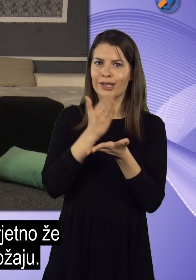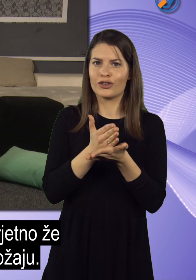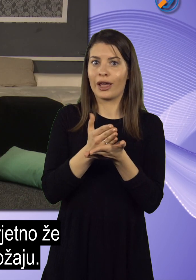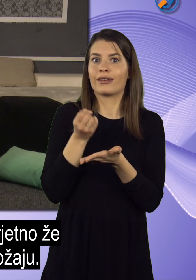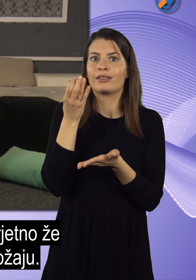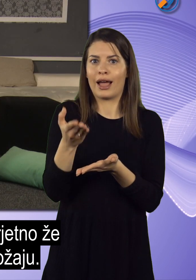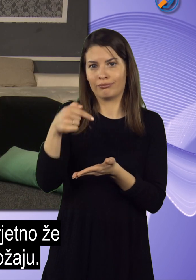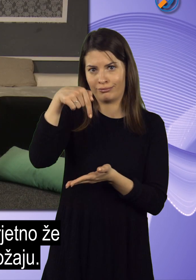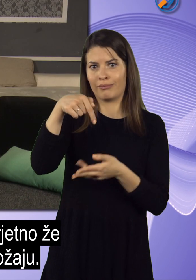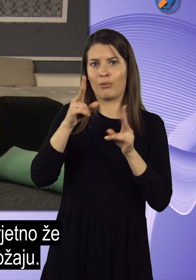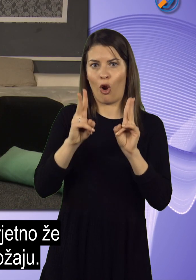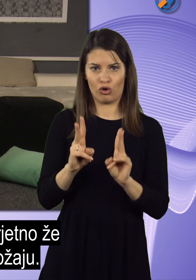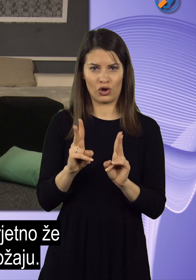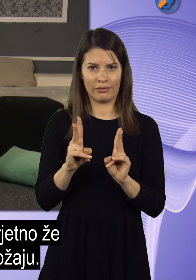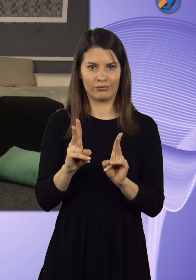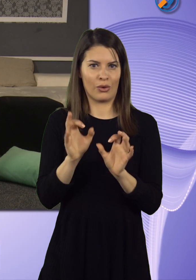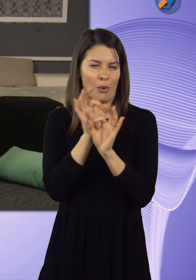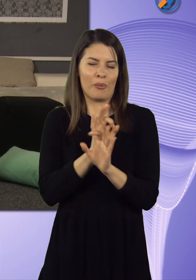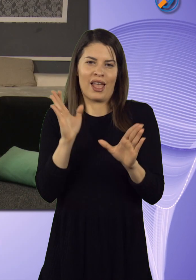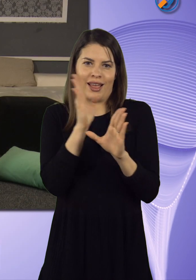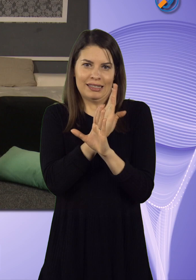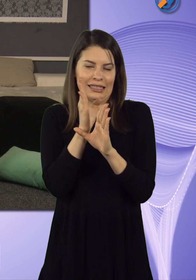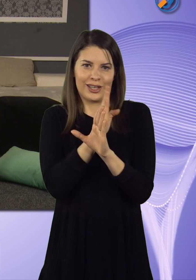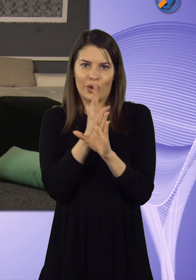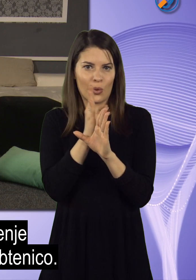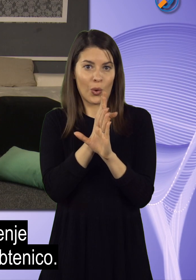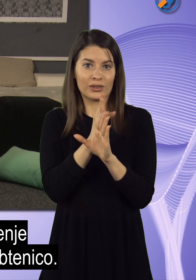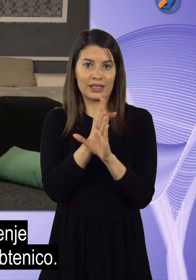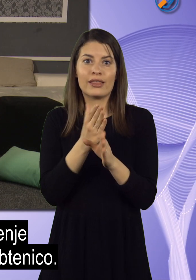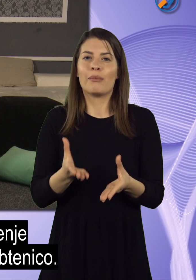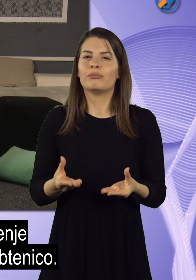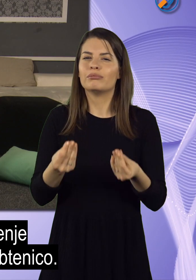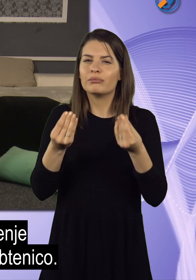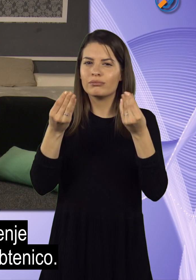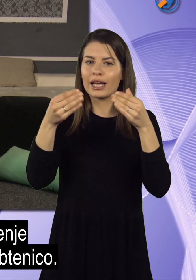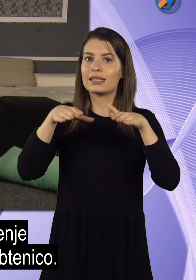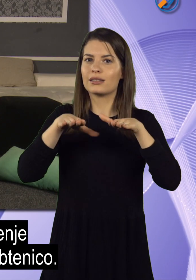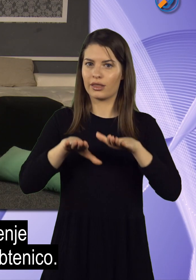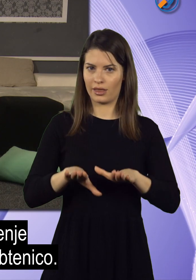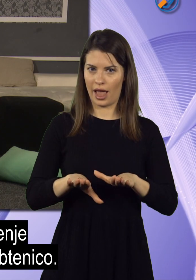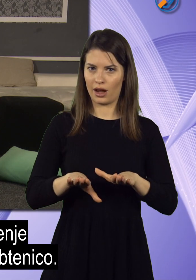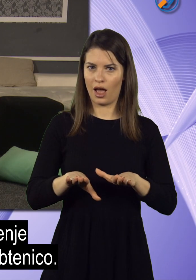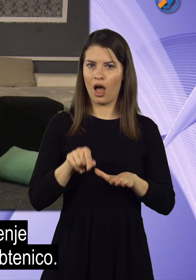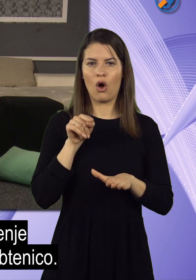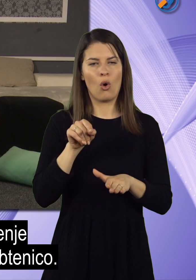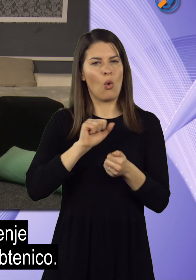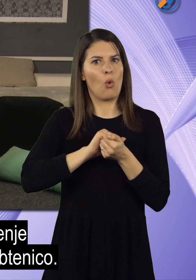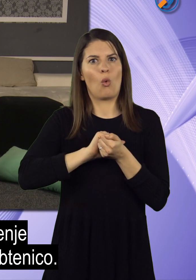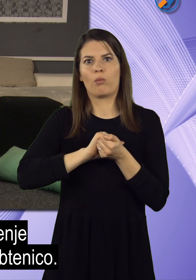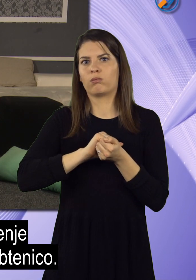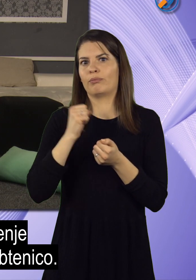se je verjetno že kdaj znašel v tem položaju in nobena skrivnost več ni, da prekomerno sedenje